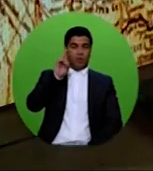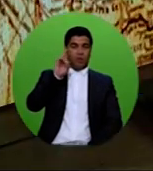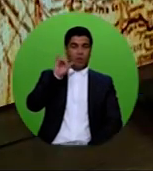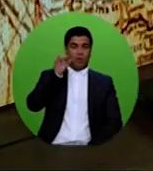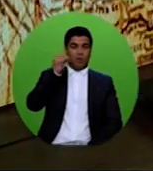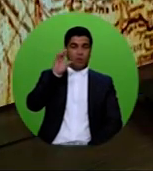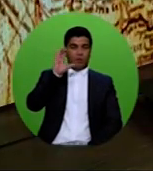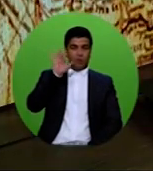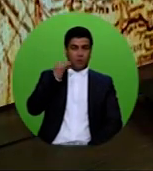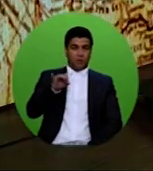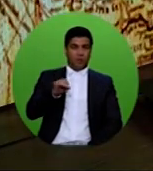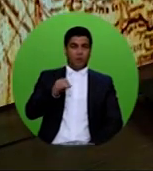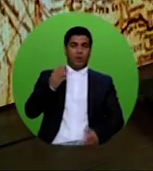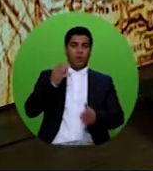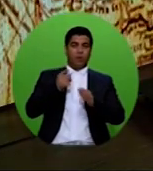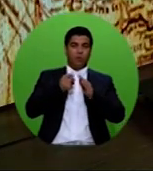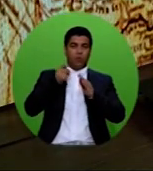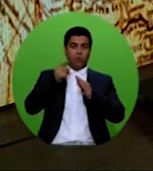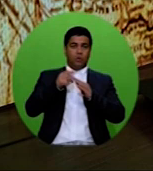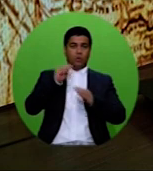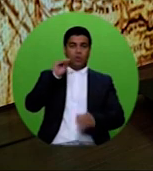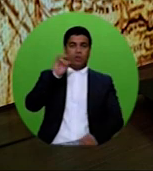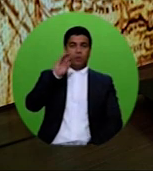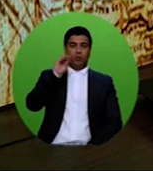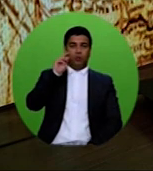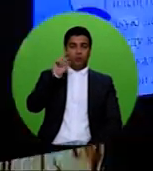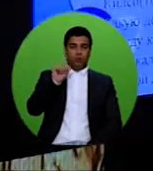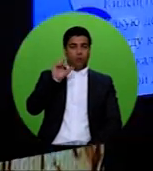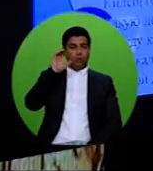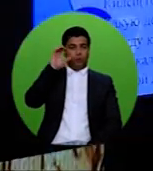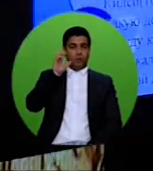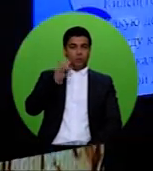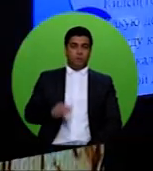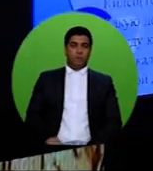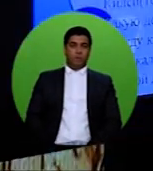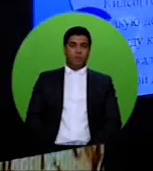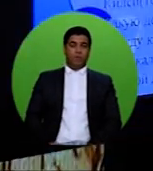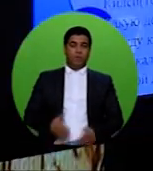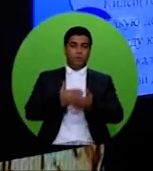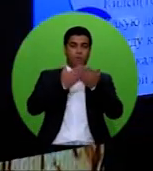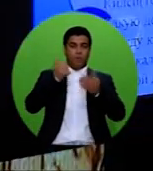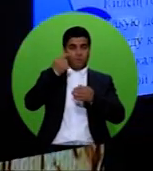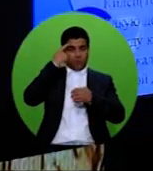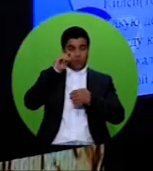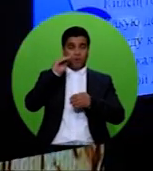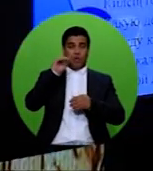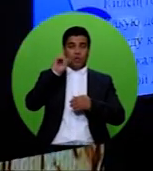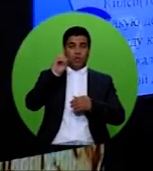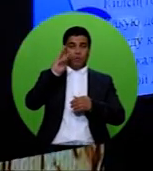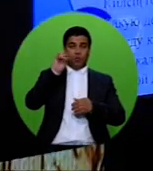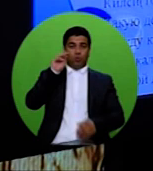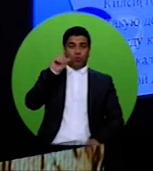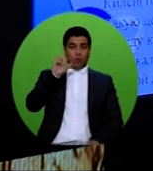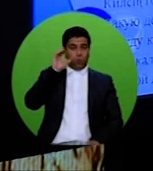Чакыл-Колянский. Какую долину называют жемчужиной Узбекистана? Мы с вами все знаем, что жемчужиной